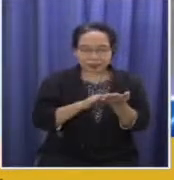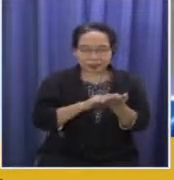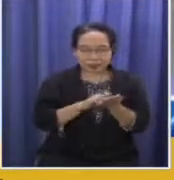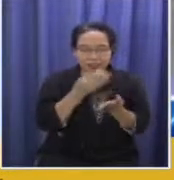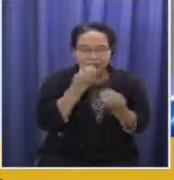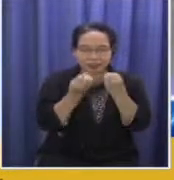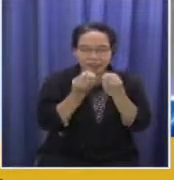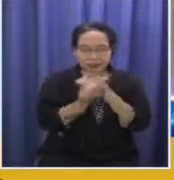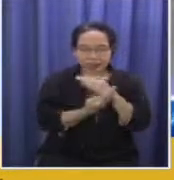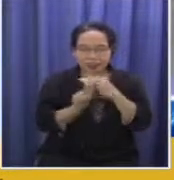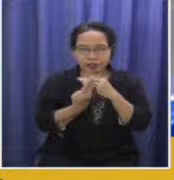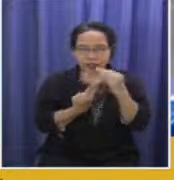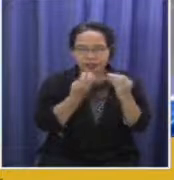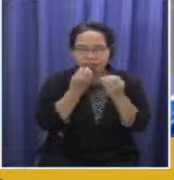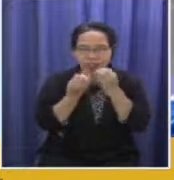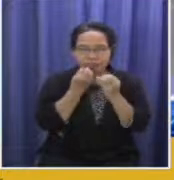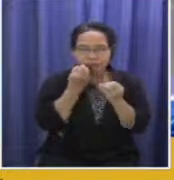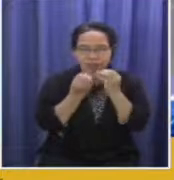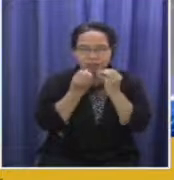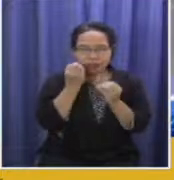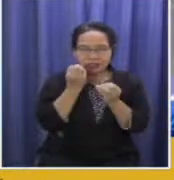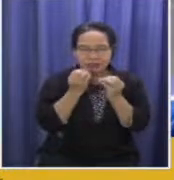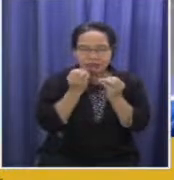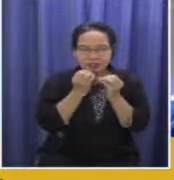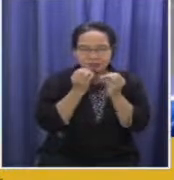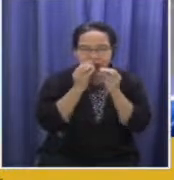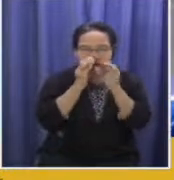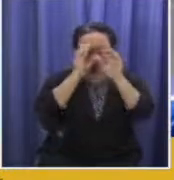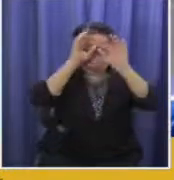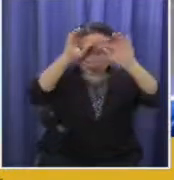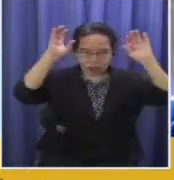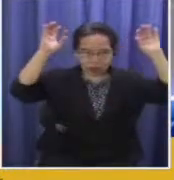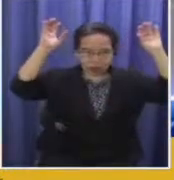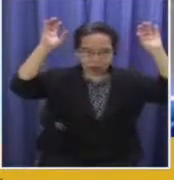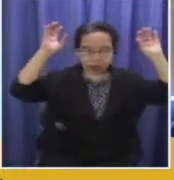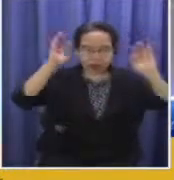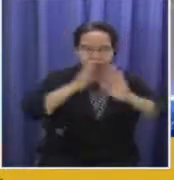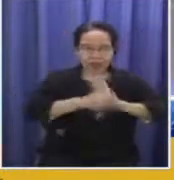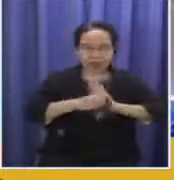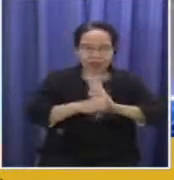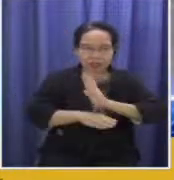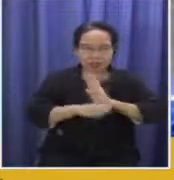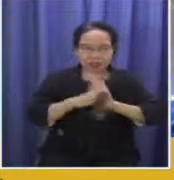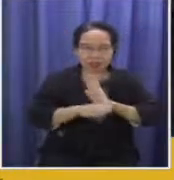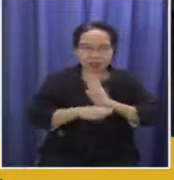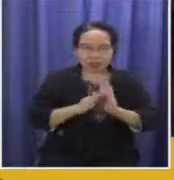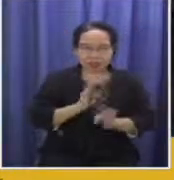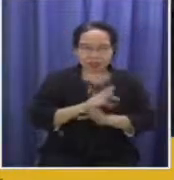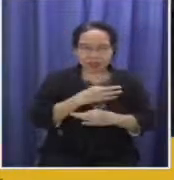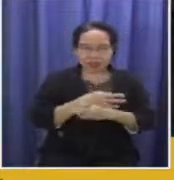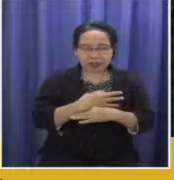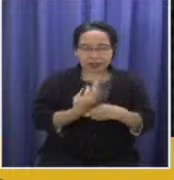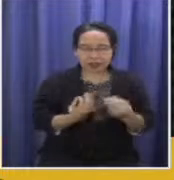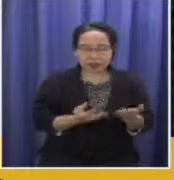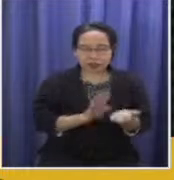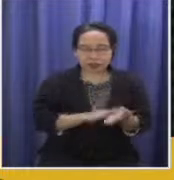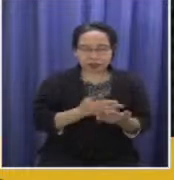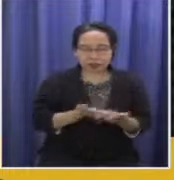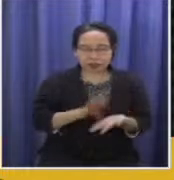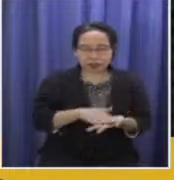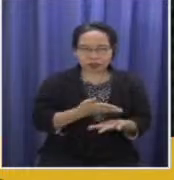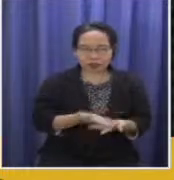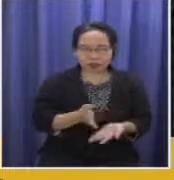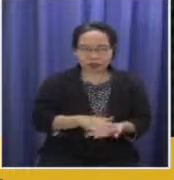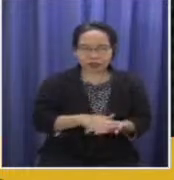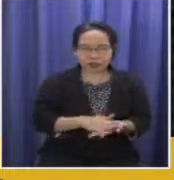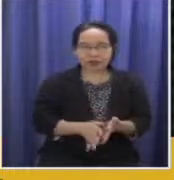ate bread, they ate the cow that Abraham butchered. वास्तवमा भन्ने हो भने त तिनीहरूले मानिसले